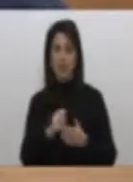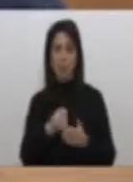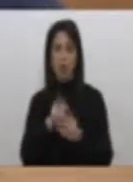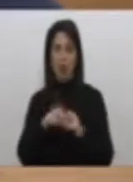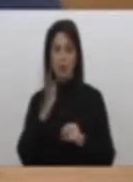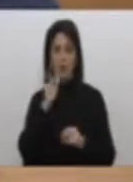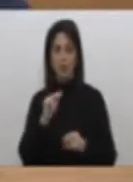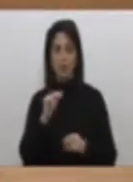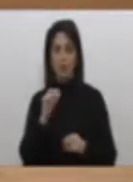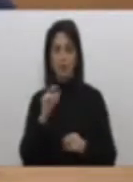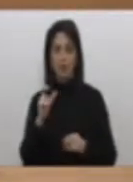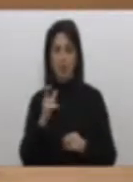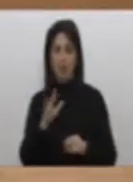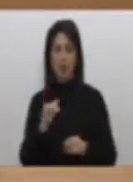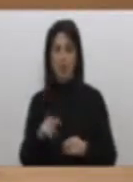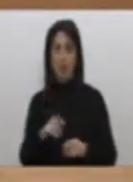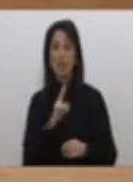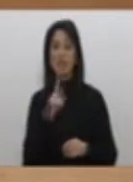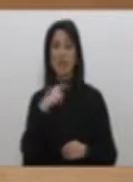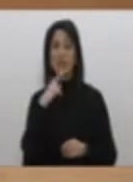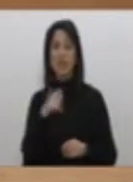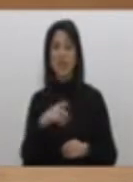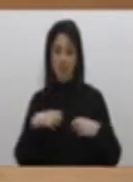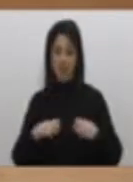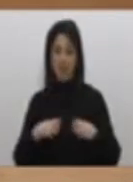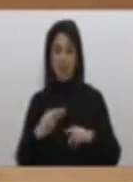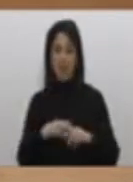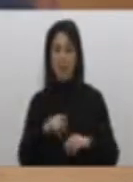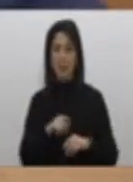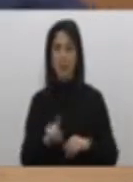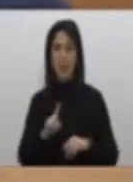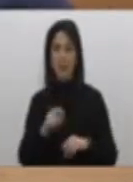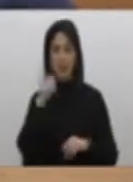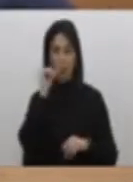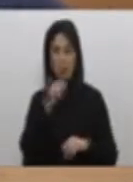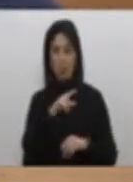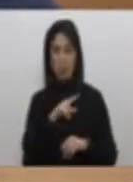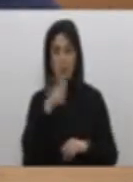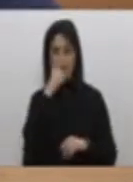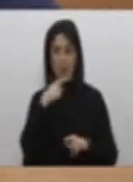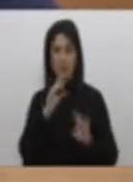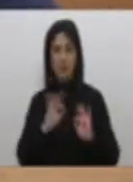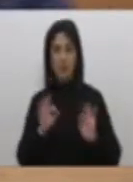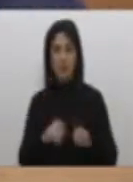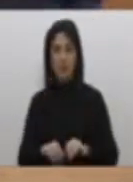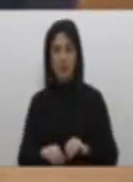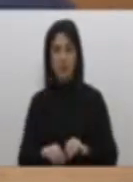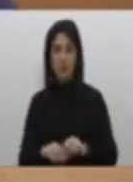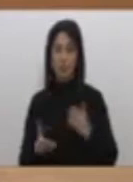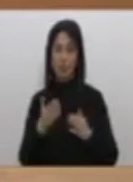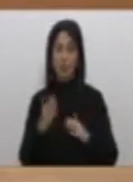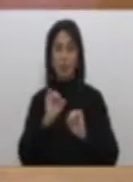მიმართავ. Რომელიმე თქვით რომ დასაგმობია ის რაც გუში ბელადმა განაცხადა. Თუ